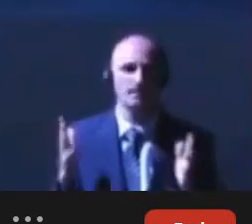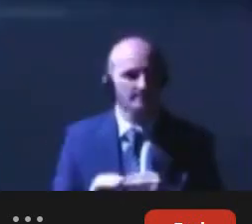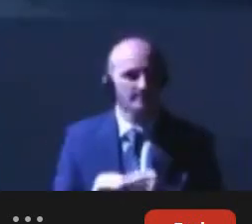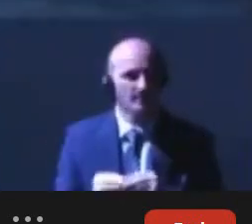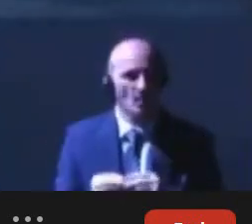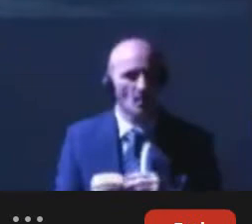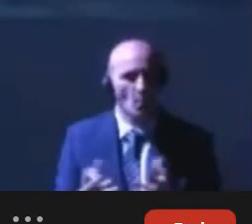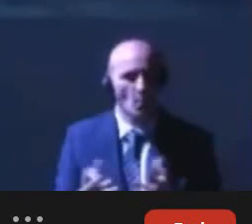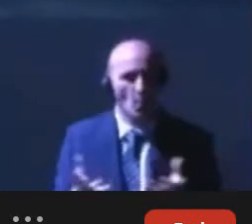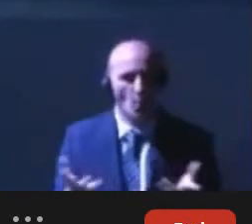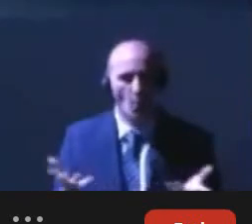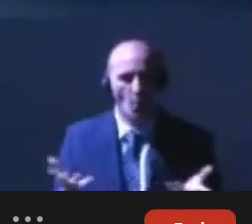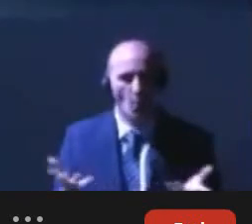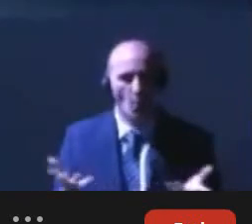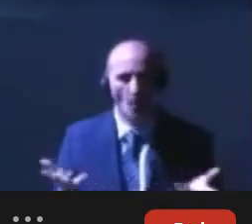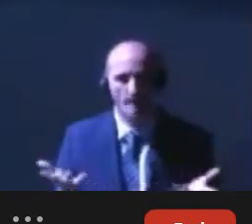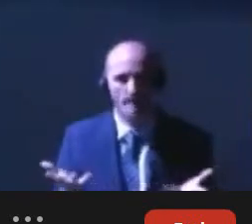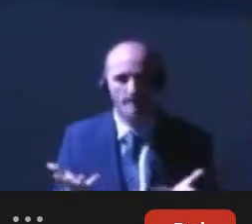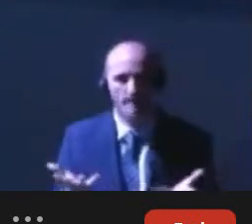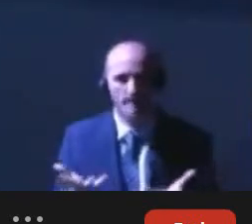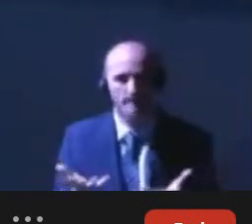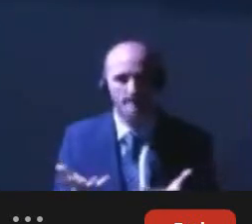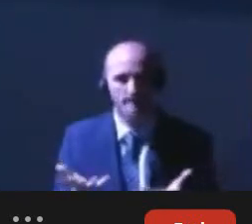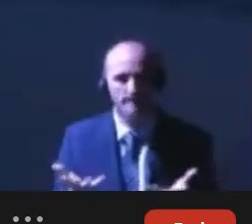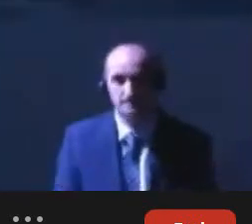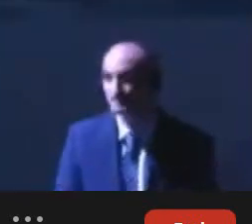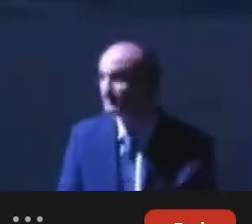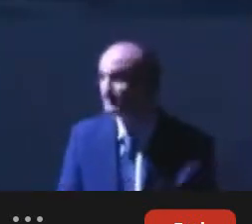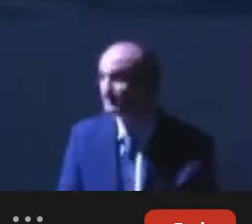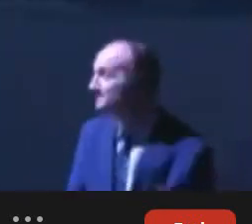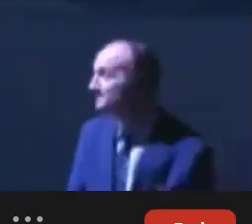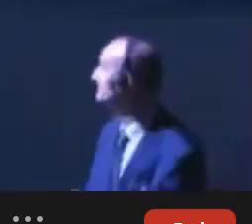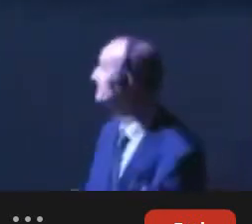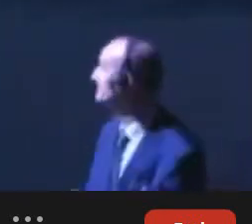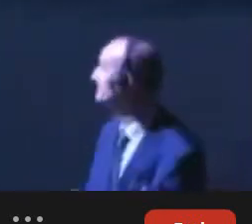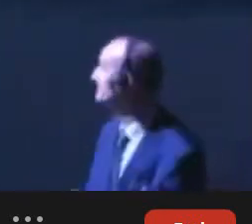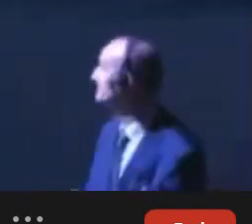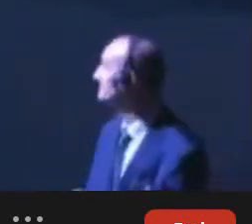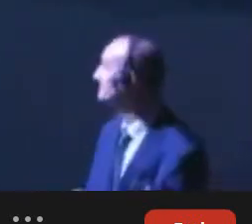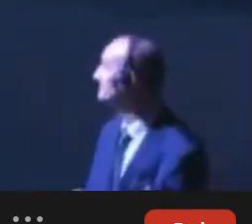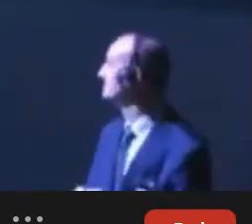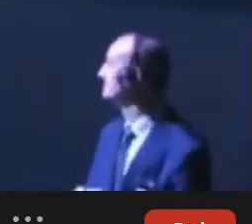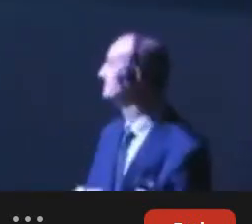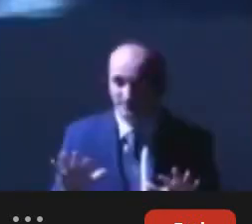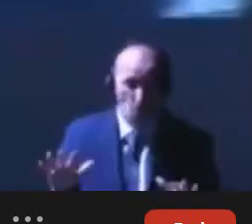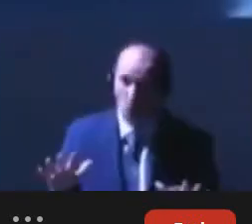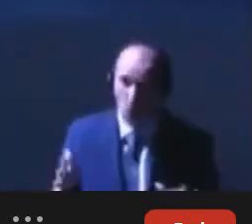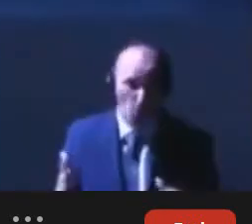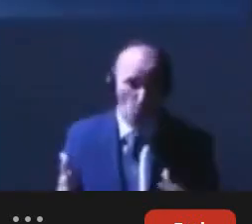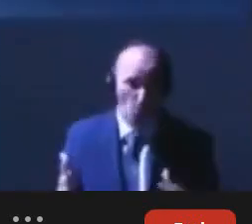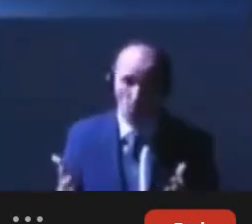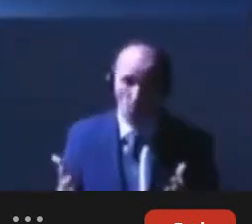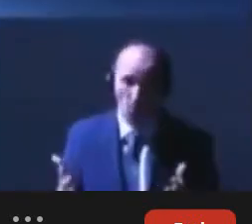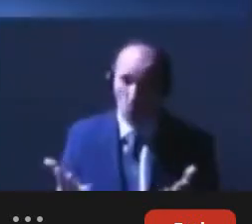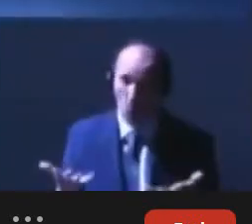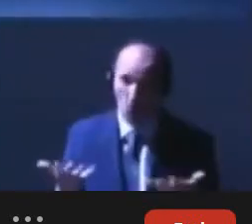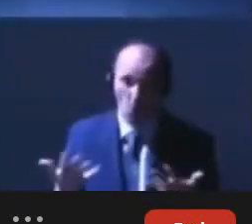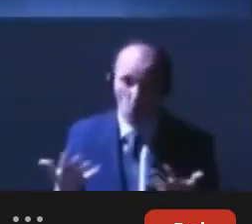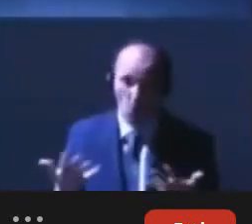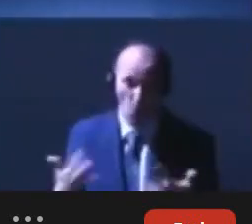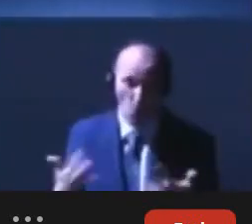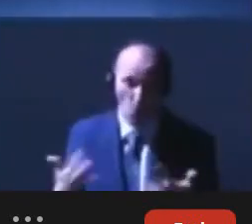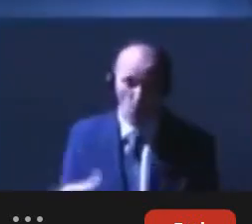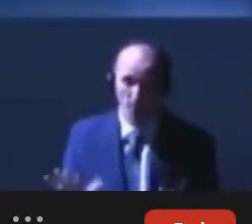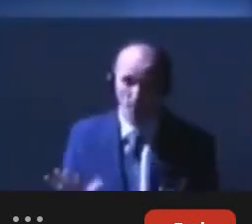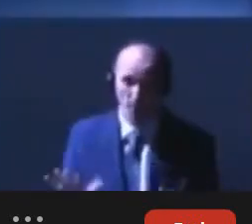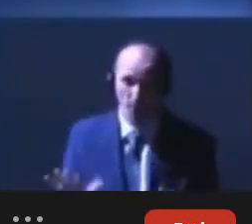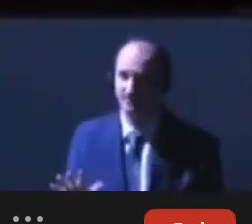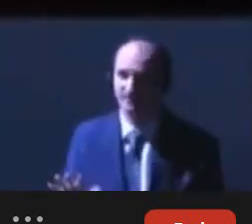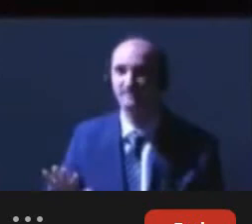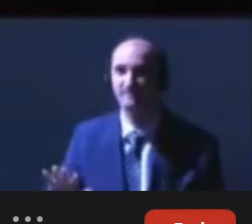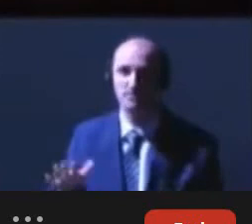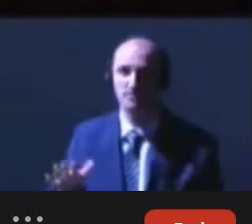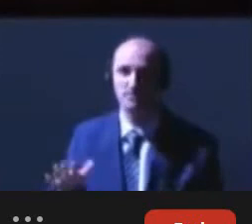Thế là ta đã đến cuối cùng rồi. Đây là cái điều cuối cùng mà tôi muốn nói với các bạn thôi. Ta chuẩn bị đi ăn trưa rồi.